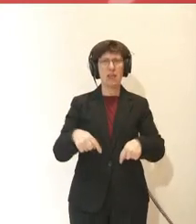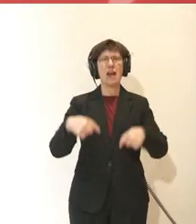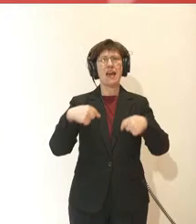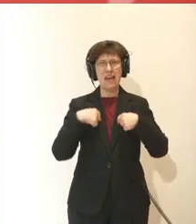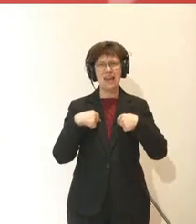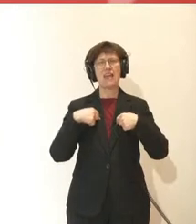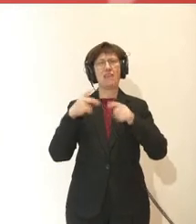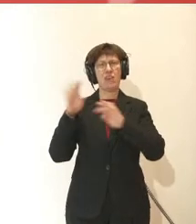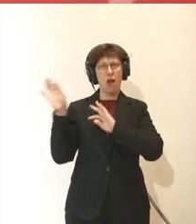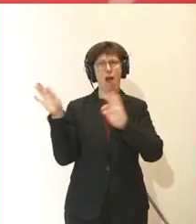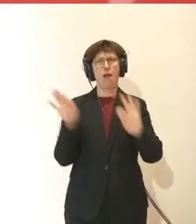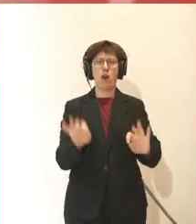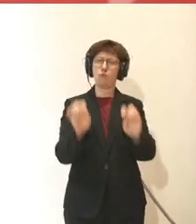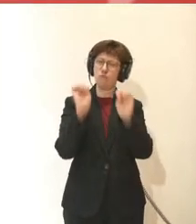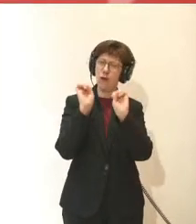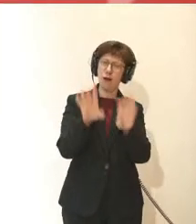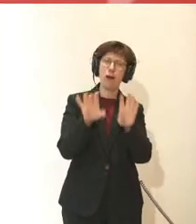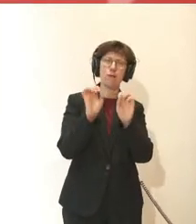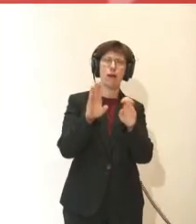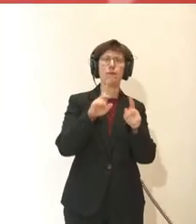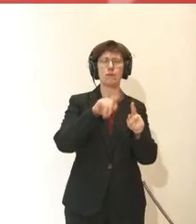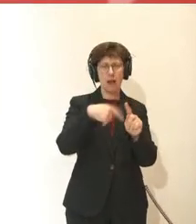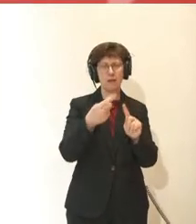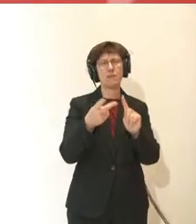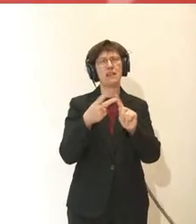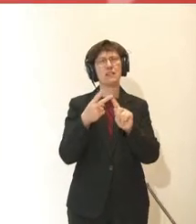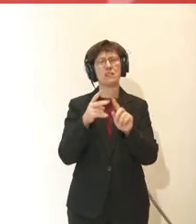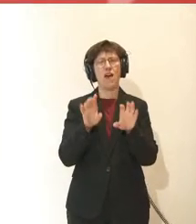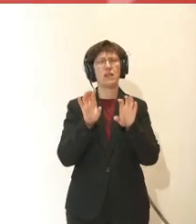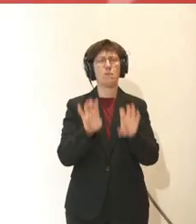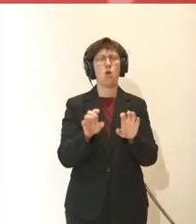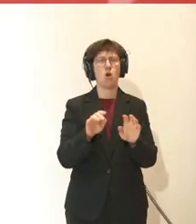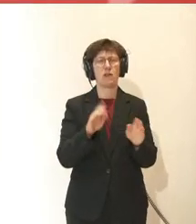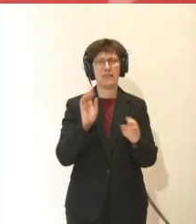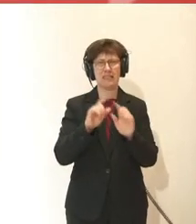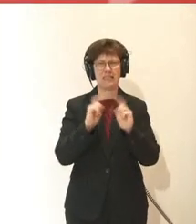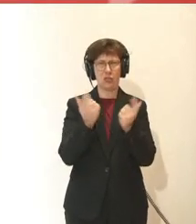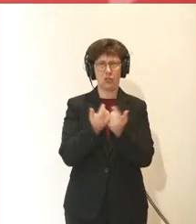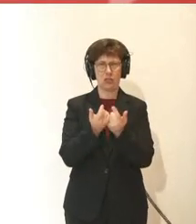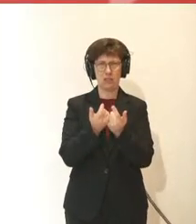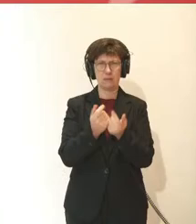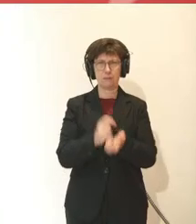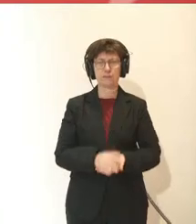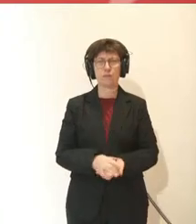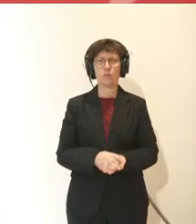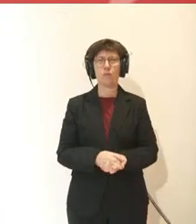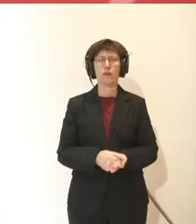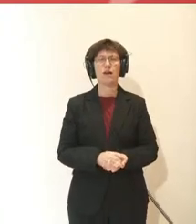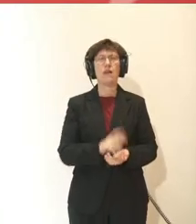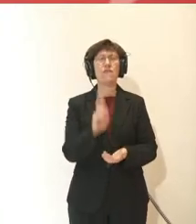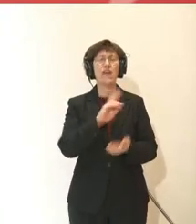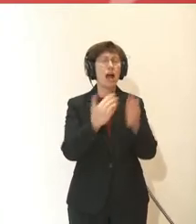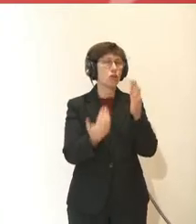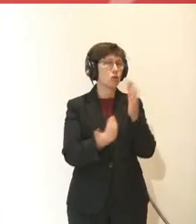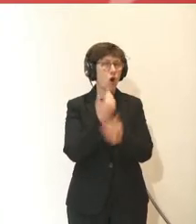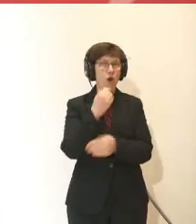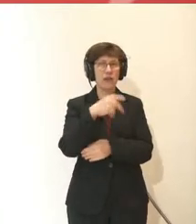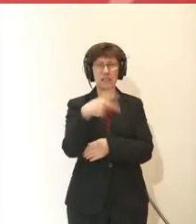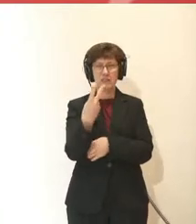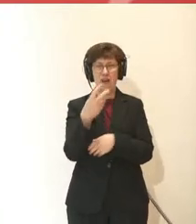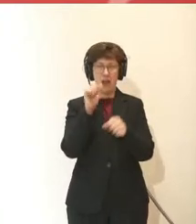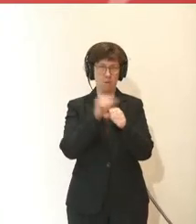wieder einleiten zu und dann gehen wir in den zweiten block mit den sessions für alle die neue sind habt ihr zwei